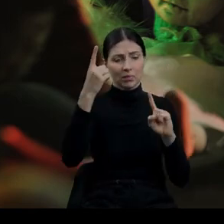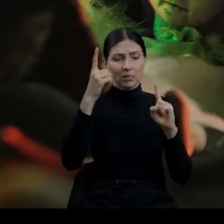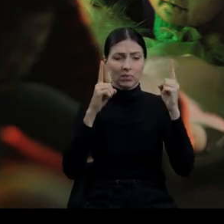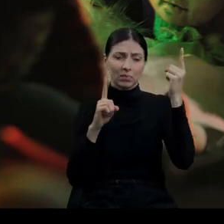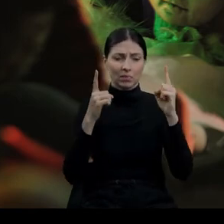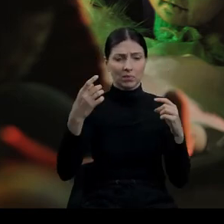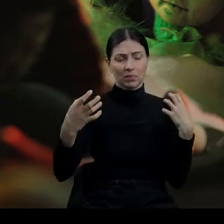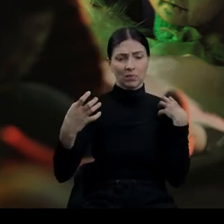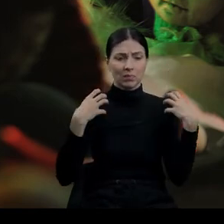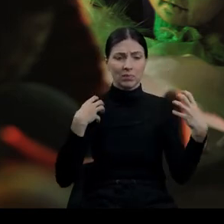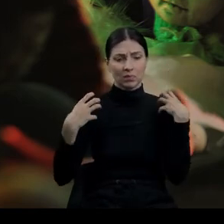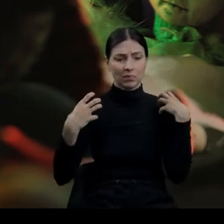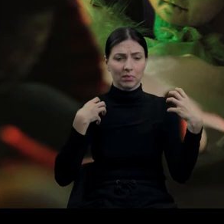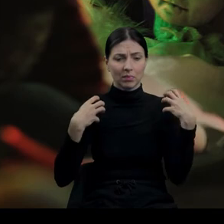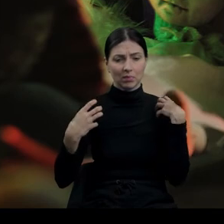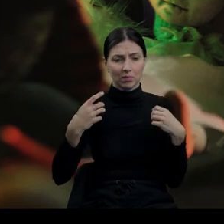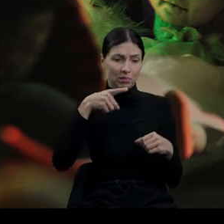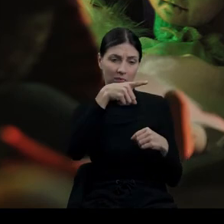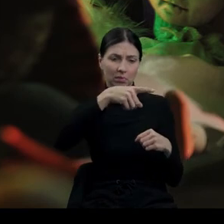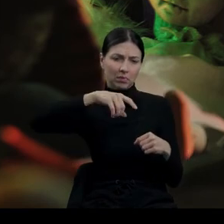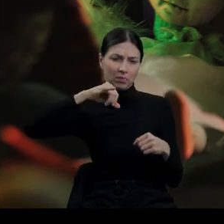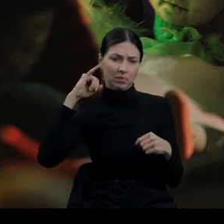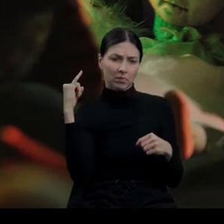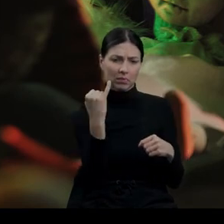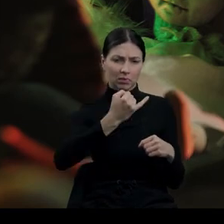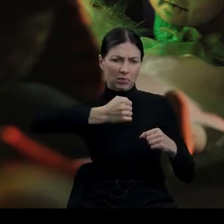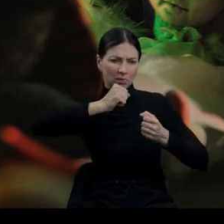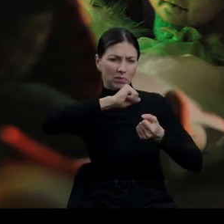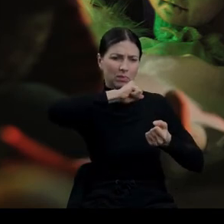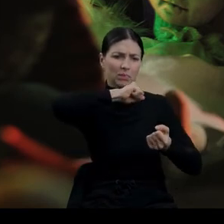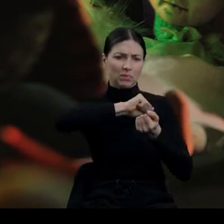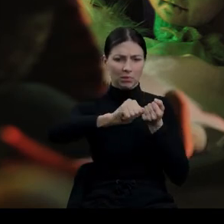jak czuję, to mogę powiedzieć, że lalka jest narzędziem